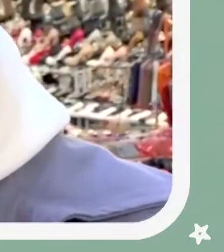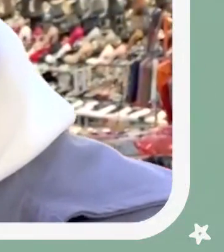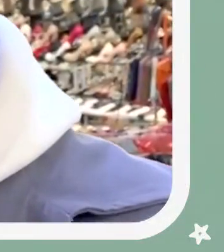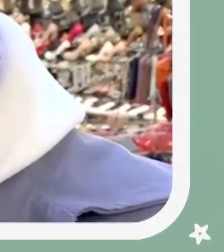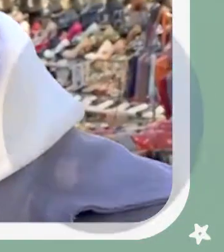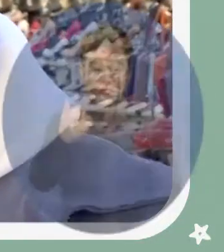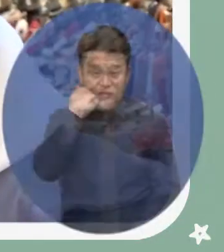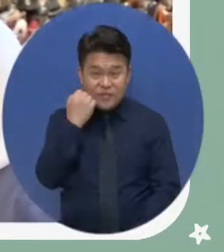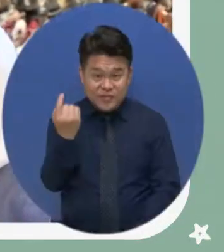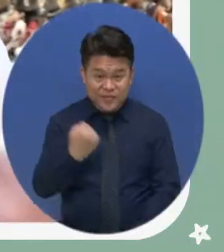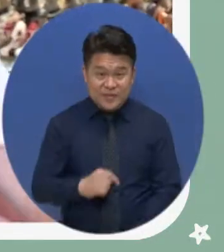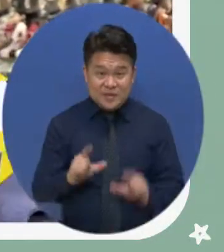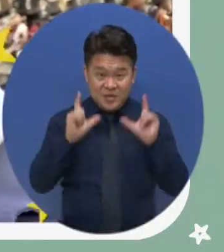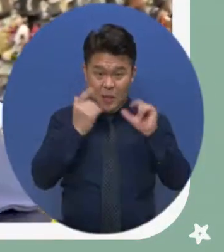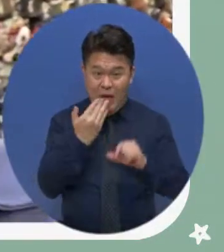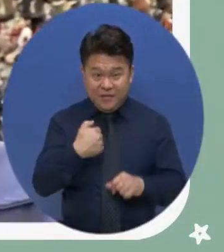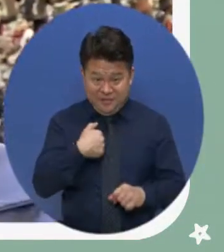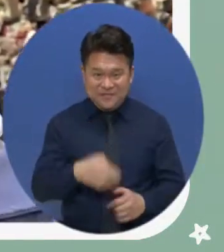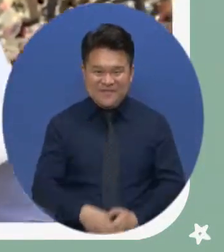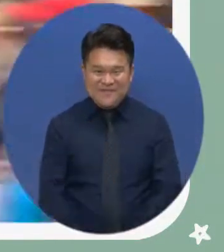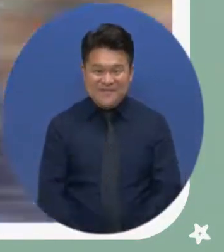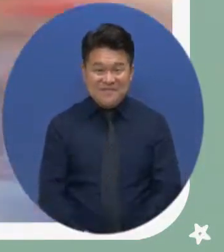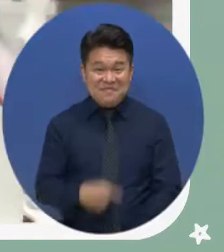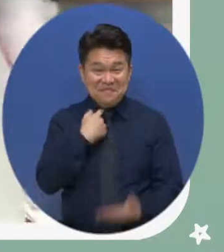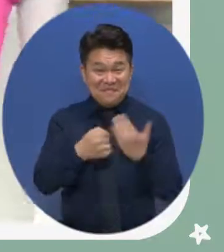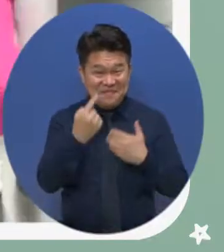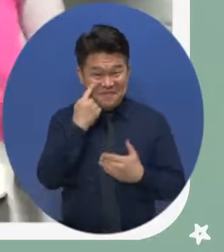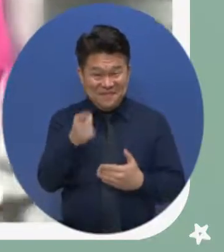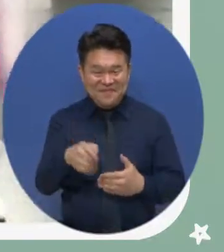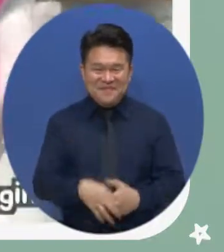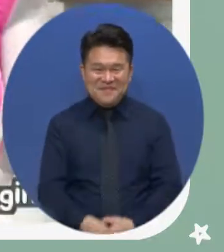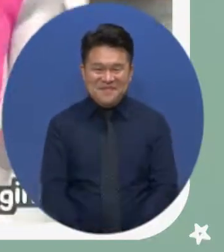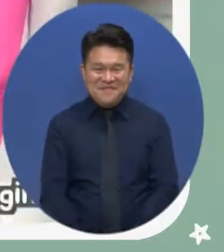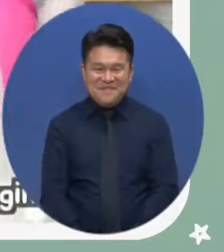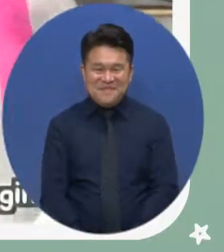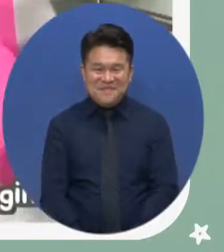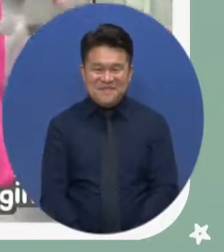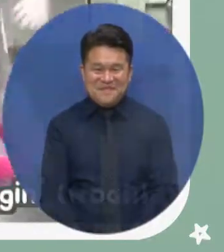누구나 이곳에 오면 스타가 될 수 있다. 한번 경험해 보시죠.